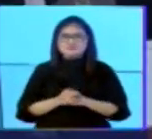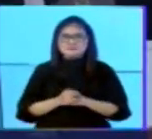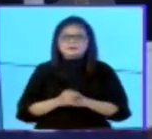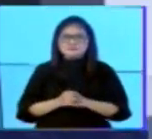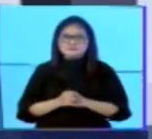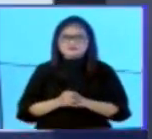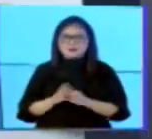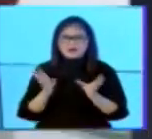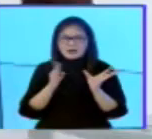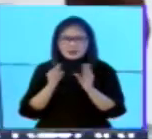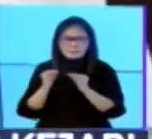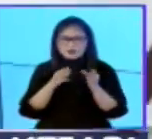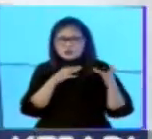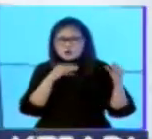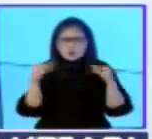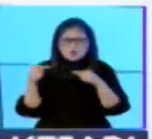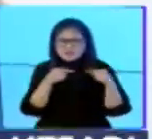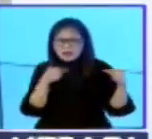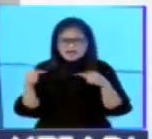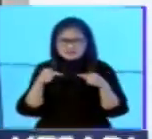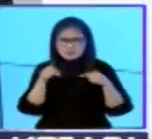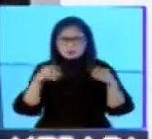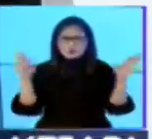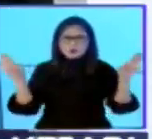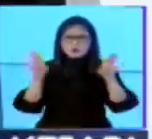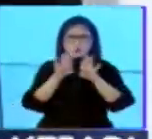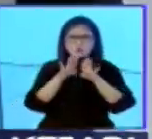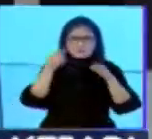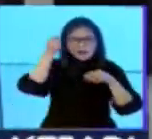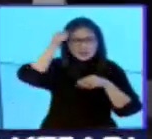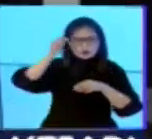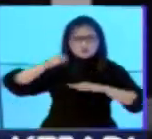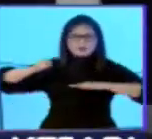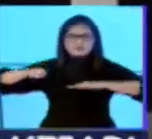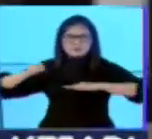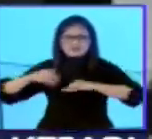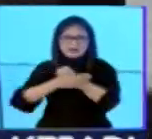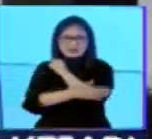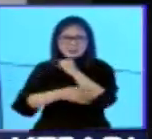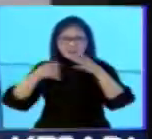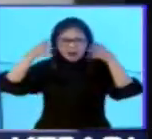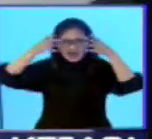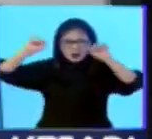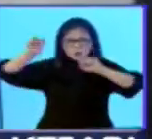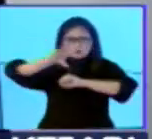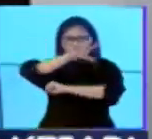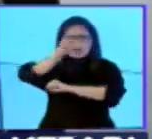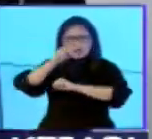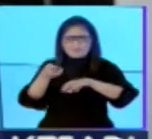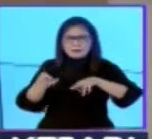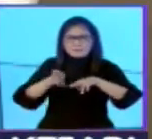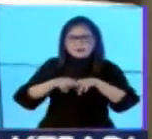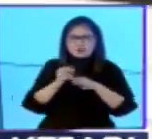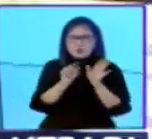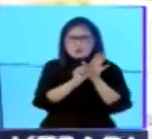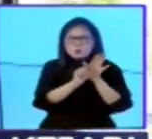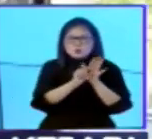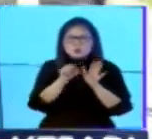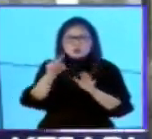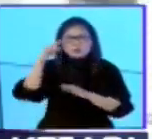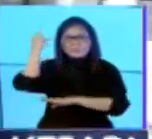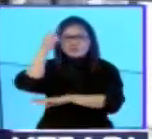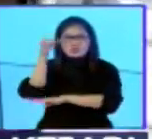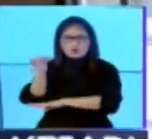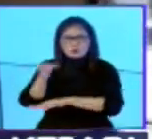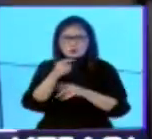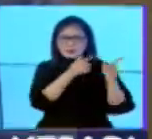Rapat koordinasi digelar tertutup di kantor Kejaksaan Negeri Garut, Jawa Barat, melibatkan unsur pemerintah Kabupaten Garut, TNI, Polri,